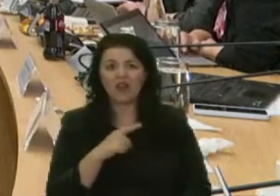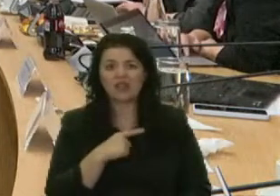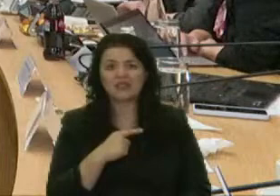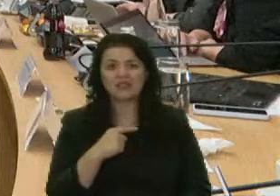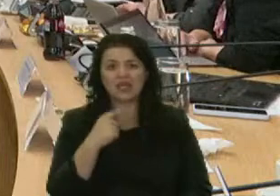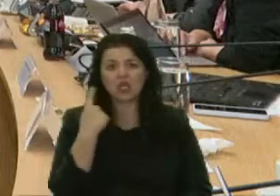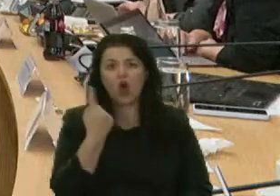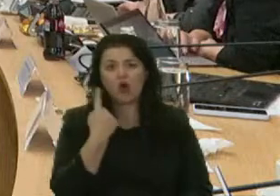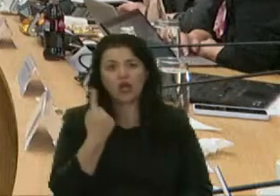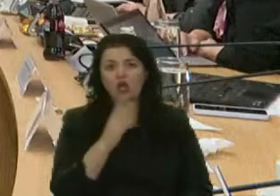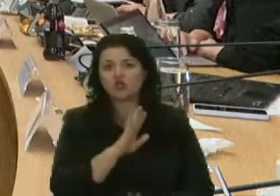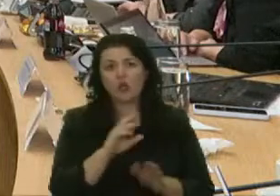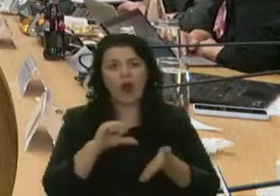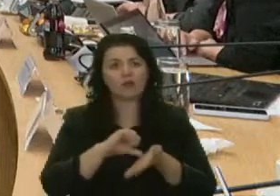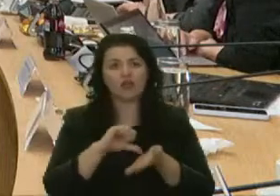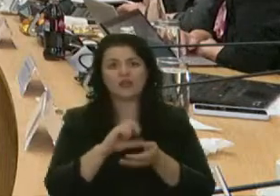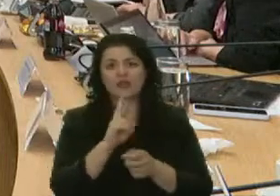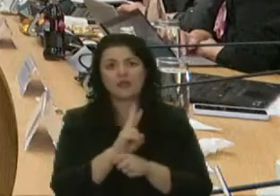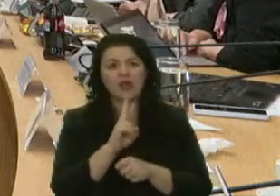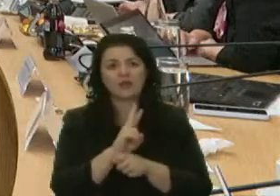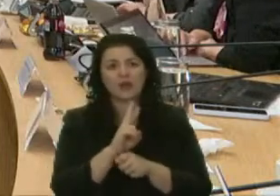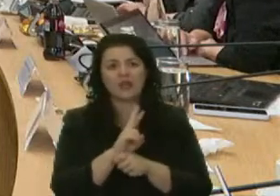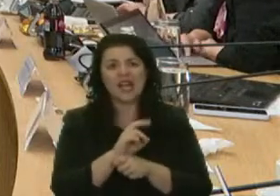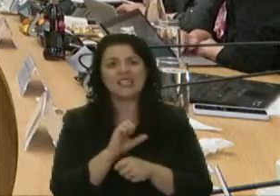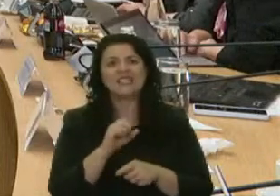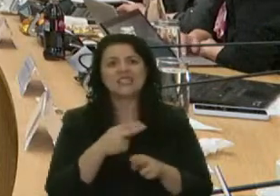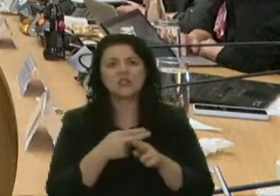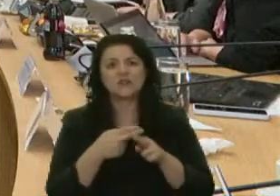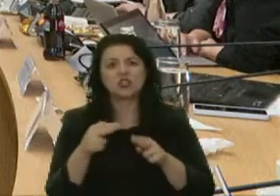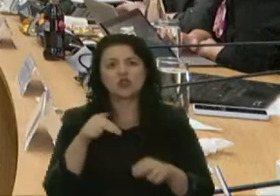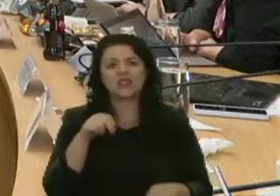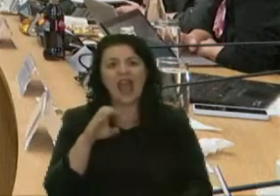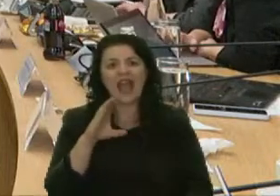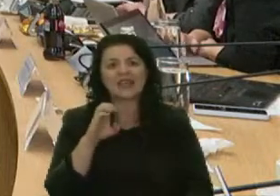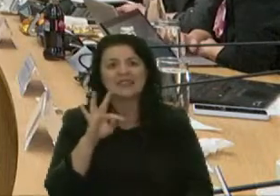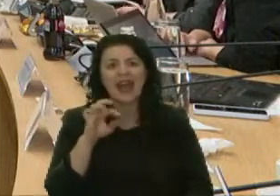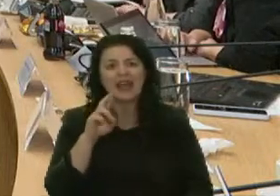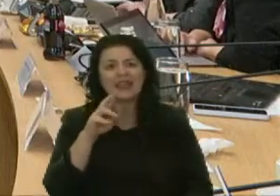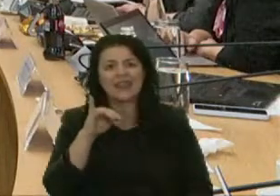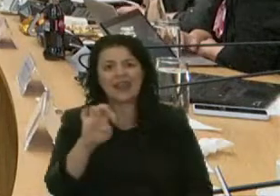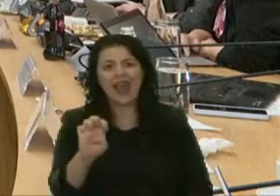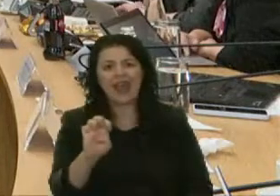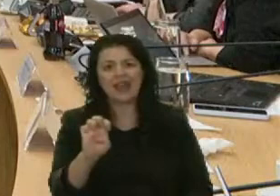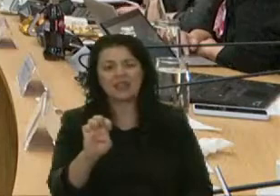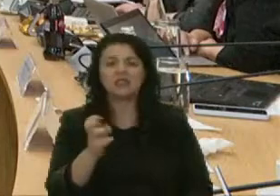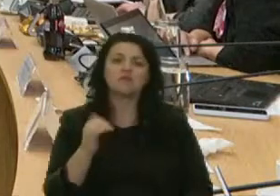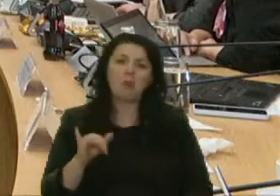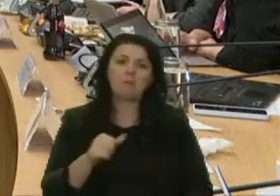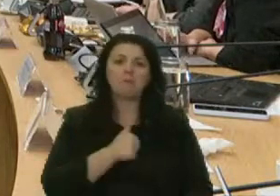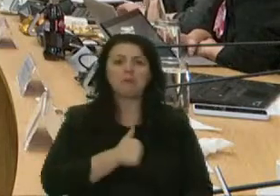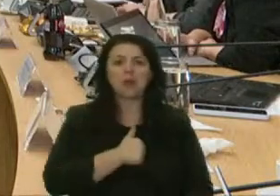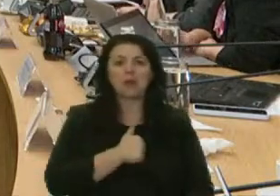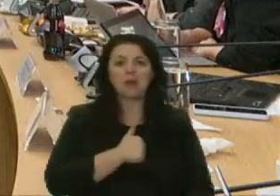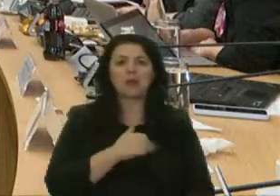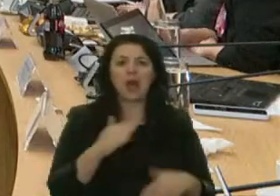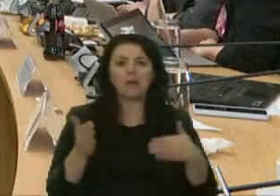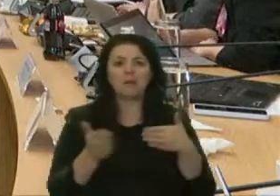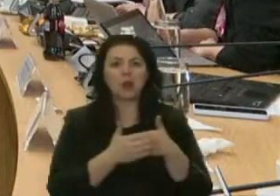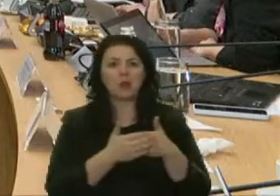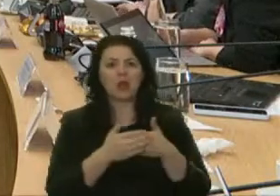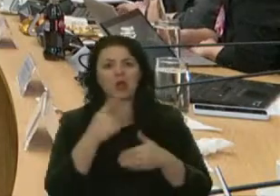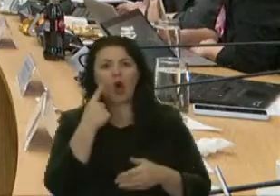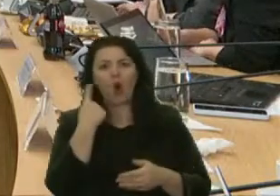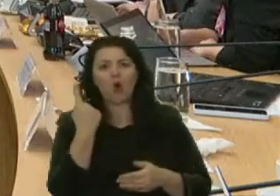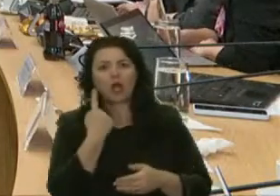oraș doar de Centrul de îngrijiri paliative Sfântul Nectarie rari operatori privați își desfășoară activitatea în proximitate